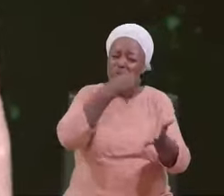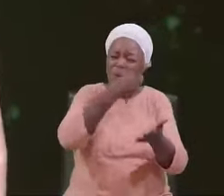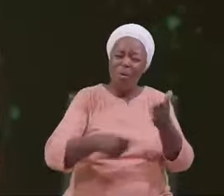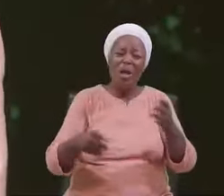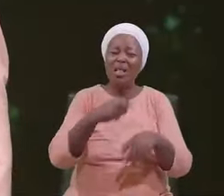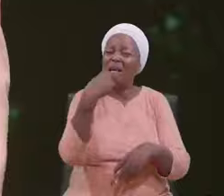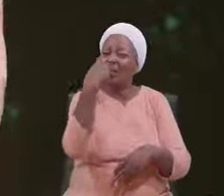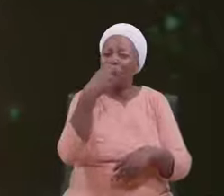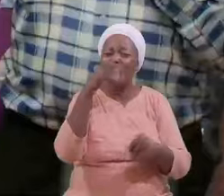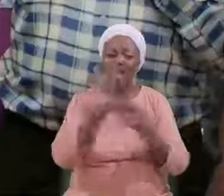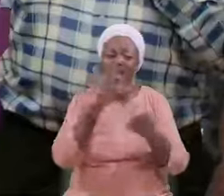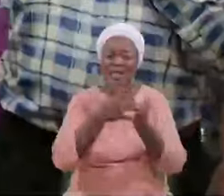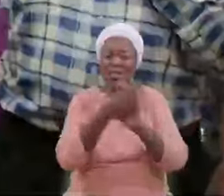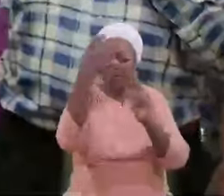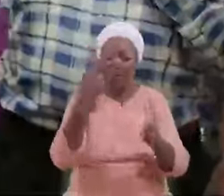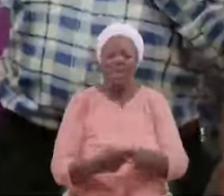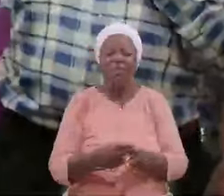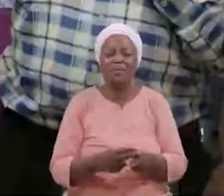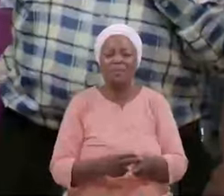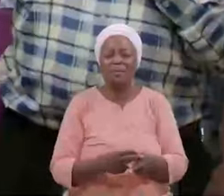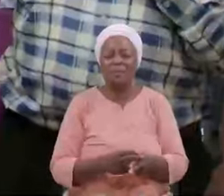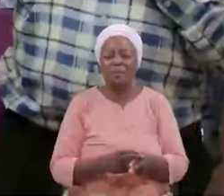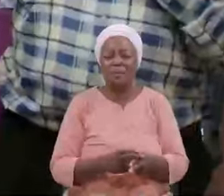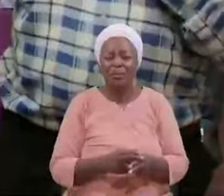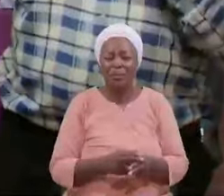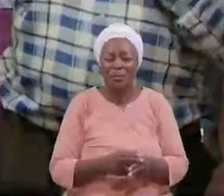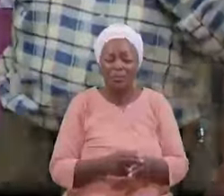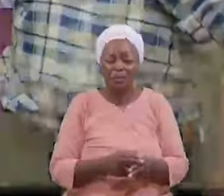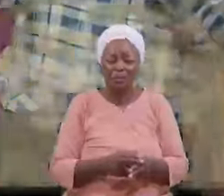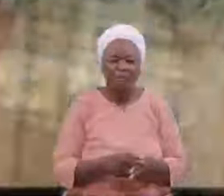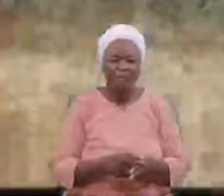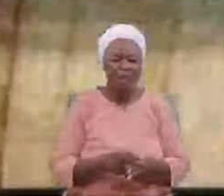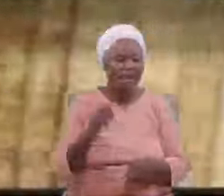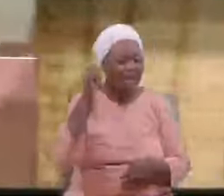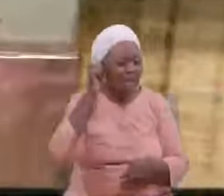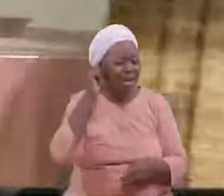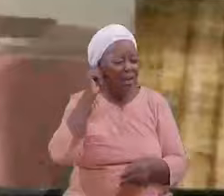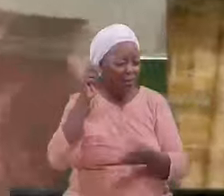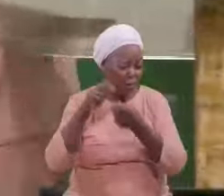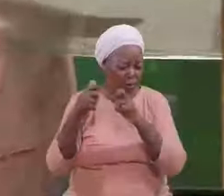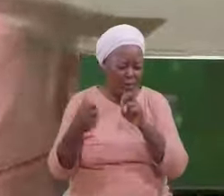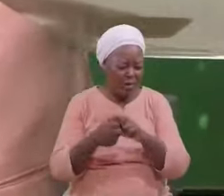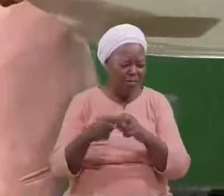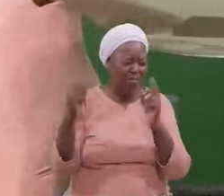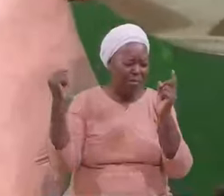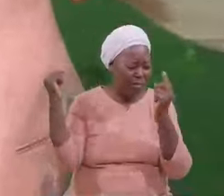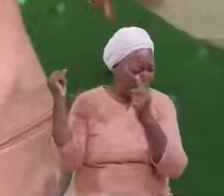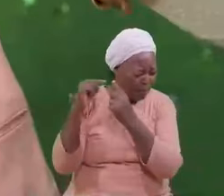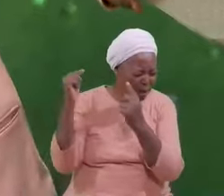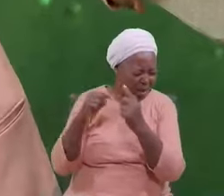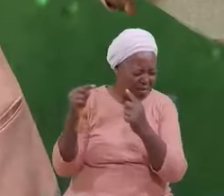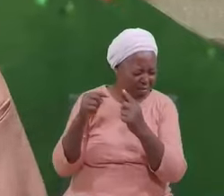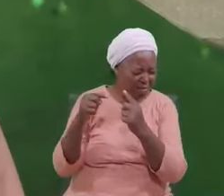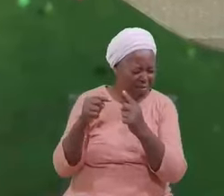l'articulation au nom de Jésus-Christ. Les problèmes d'oreille, la douleur, le pu